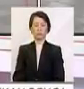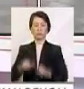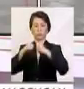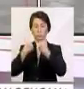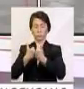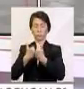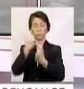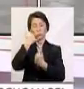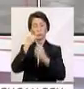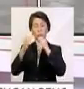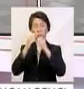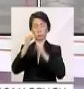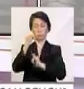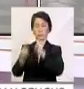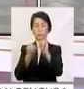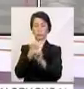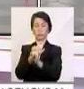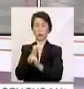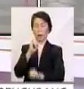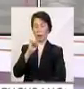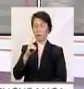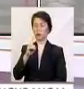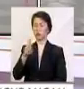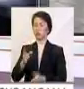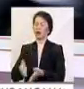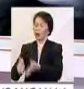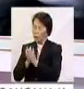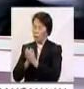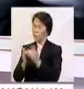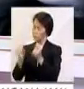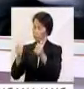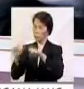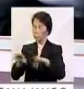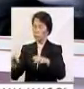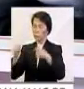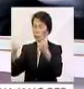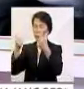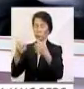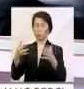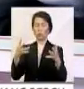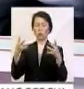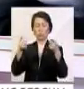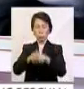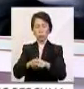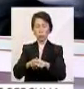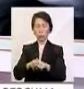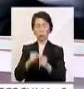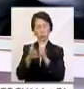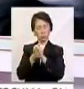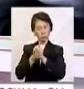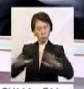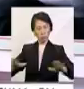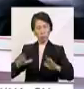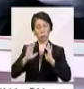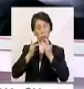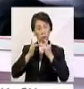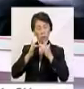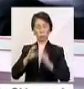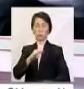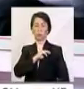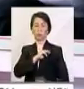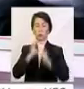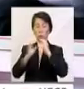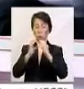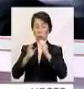Kesatuan Telekomunikasi Antarabangsa ITU digesa bertindak pantas dalam menangani insiden berkaitan keselamatan cyber. Menteri Komunikasi